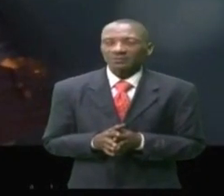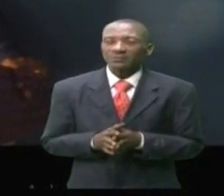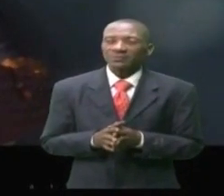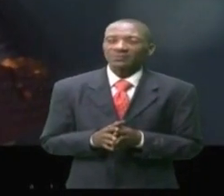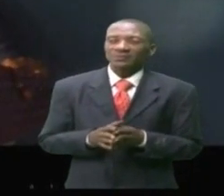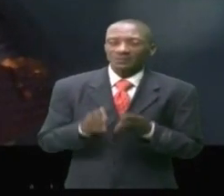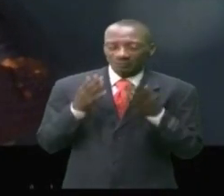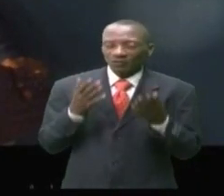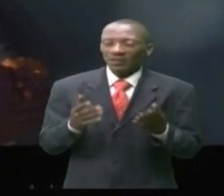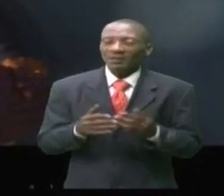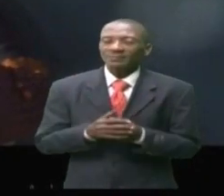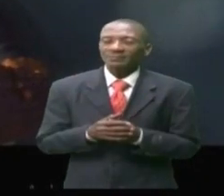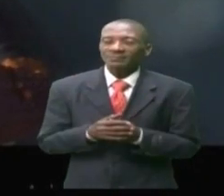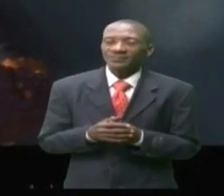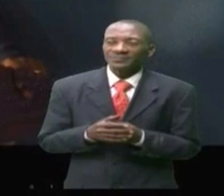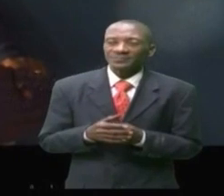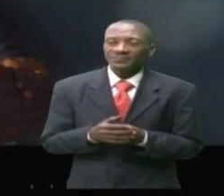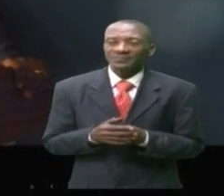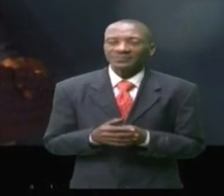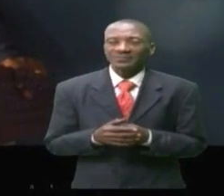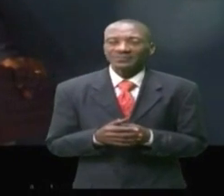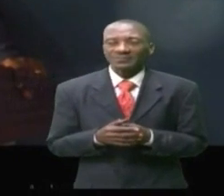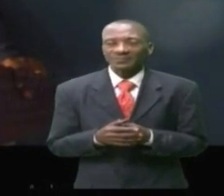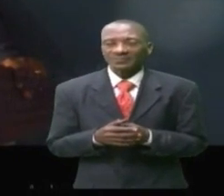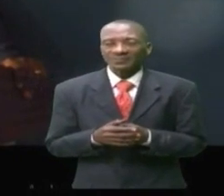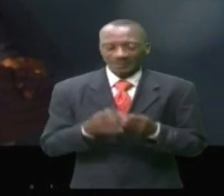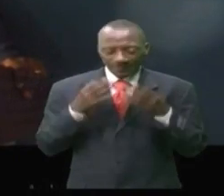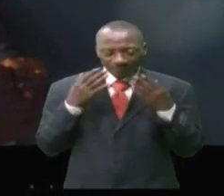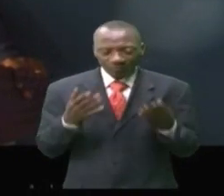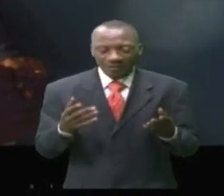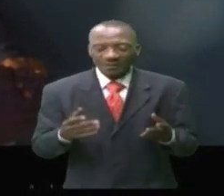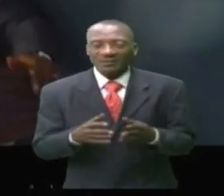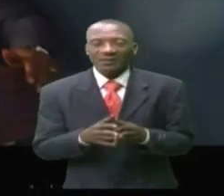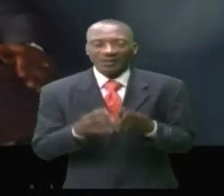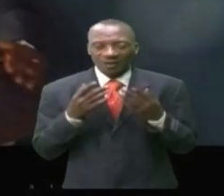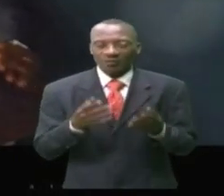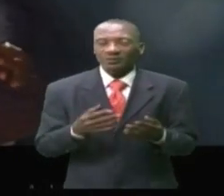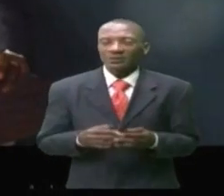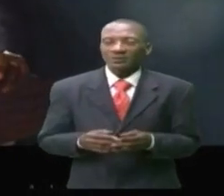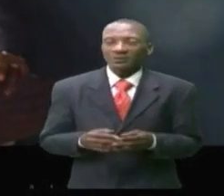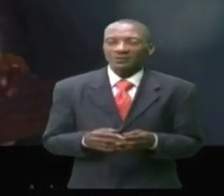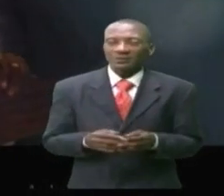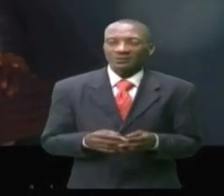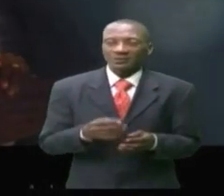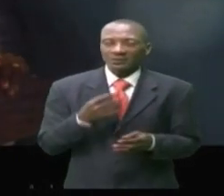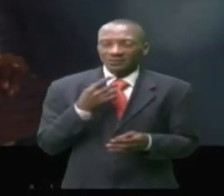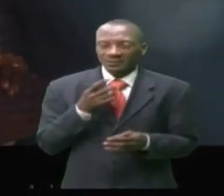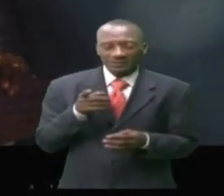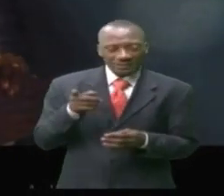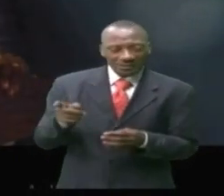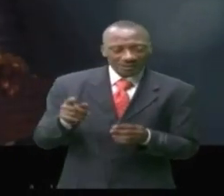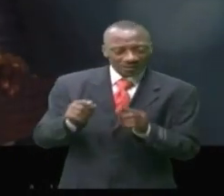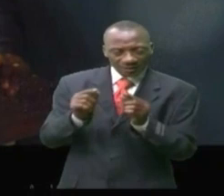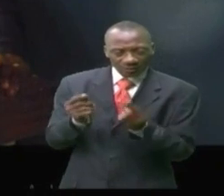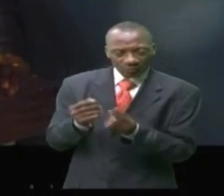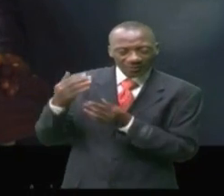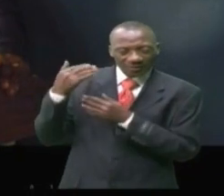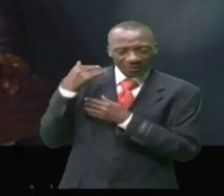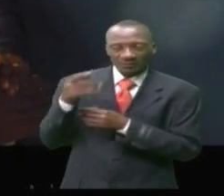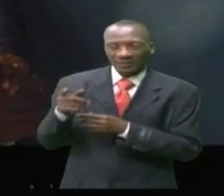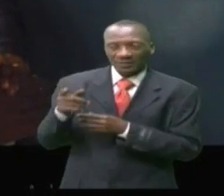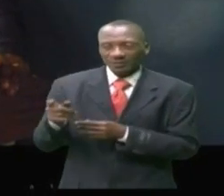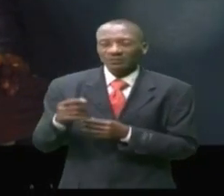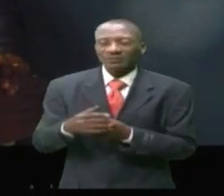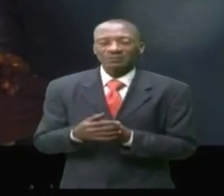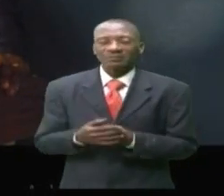leurs désirs sur l'apport des structures étatiques. La FNJ vous invite donc à participer